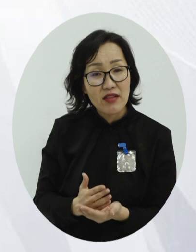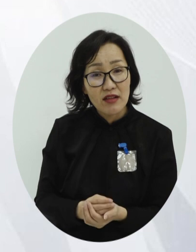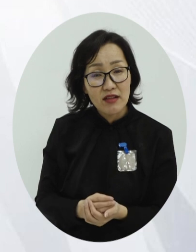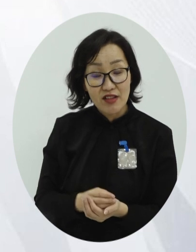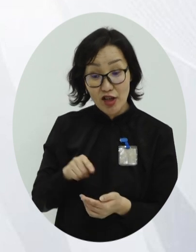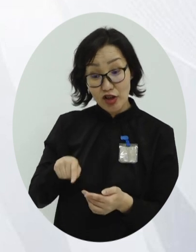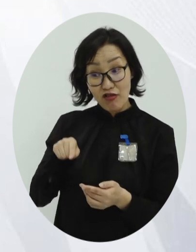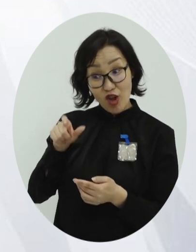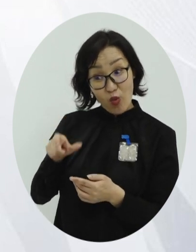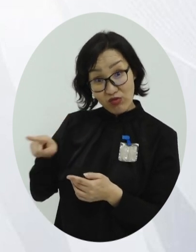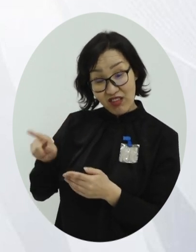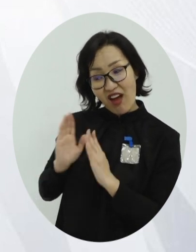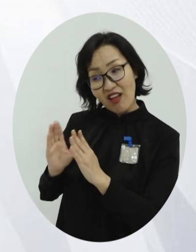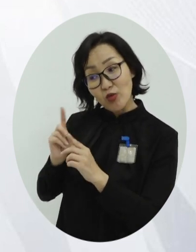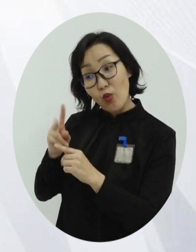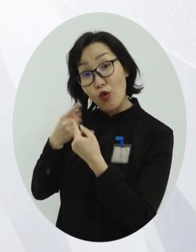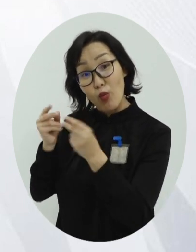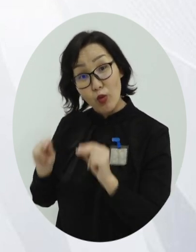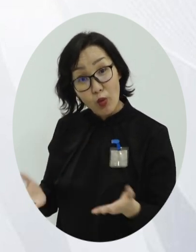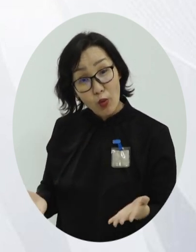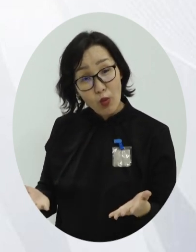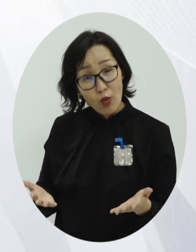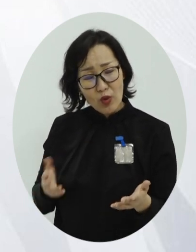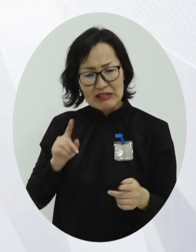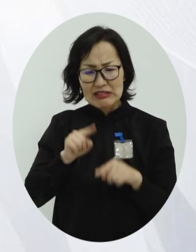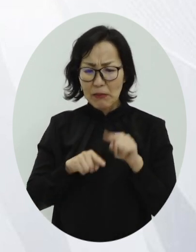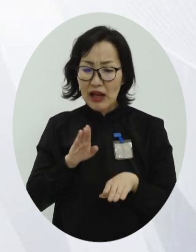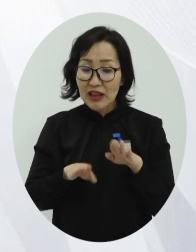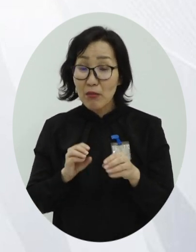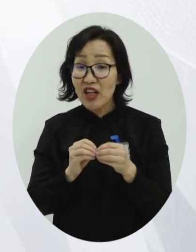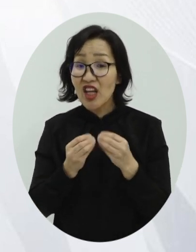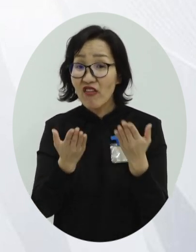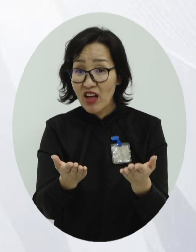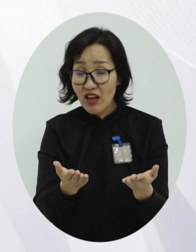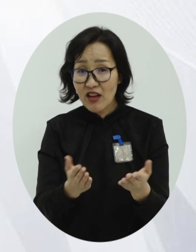байна? Тэр хүнд хандаж болох уу? За, ямар алхам хийх вэ?